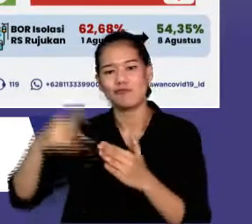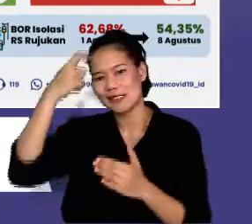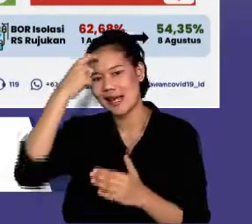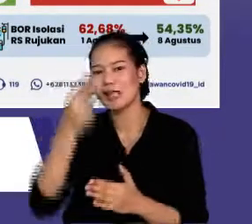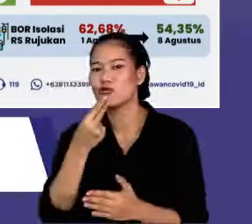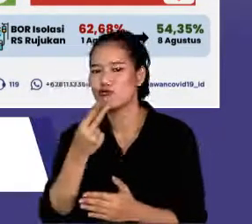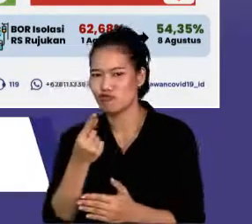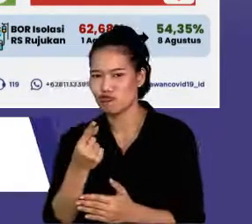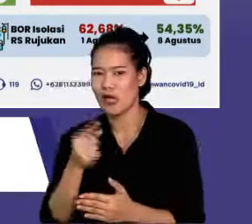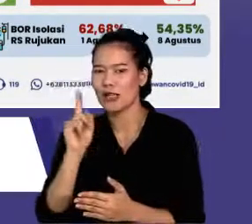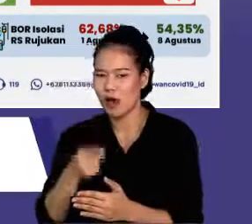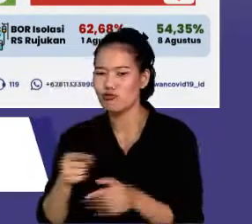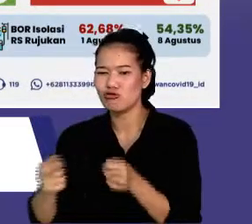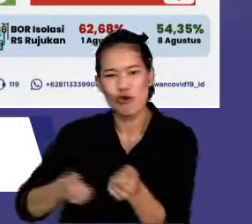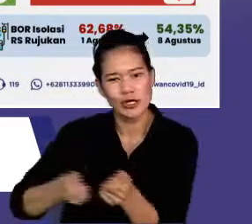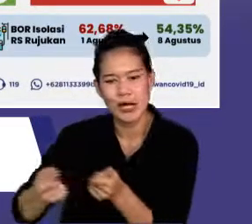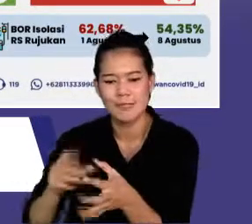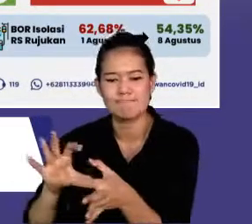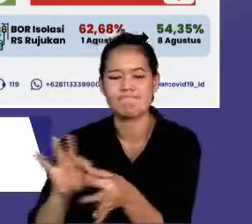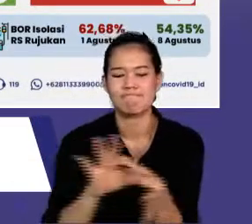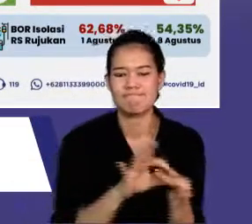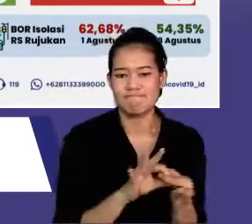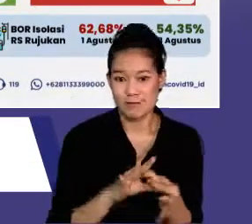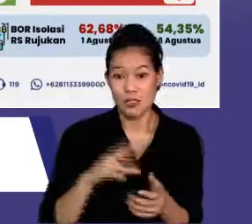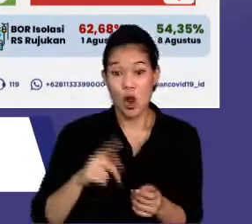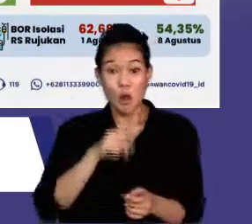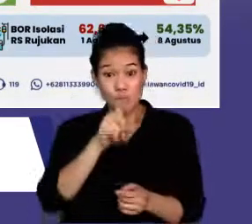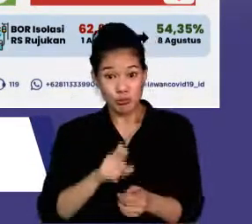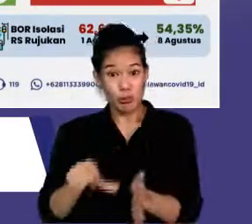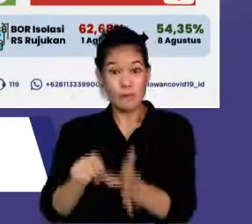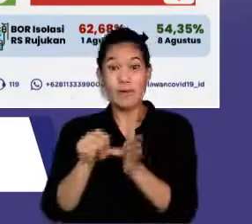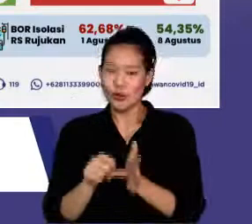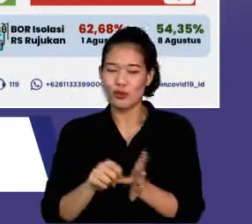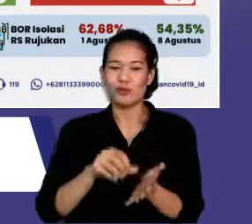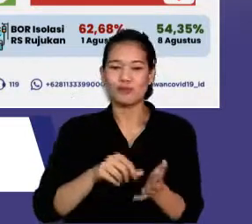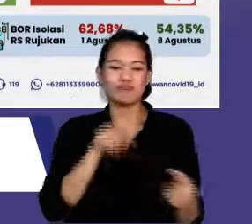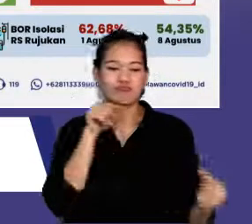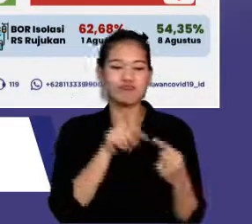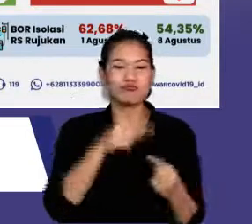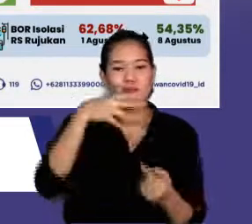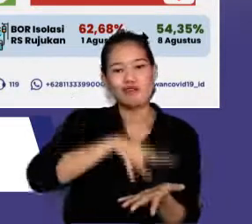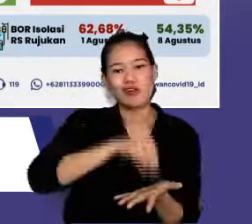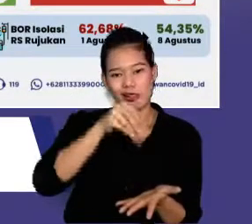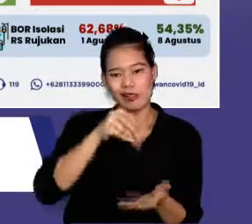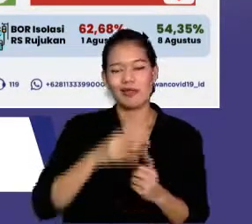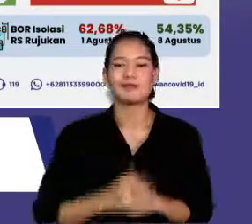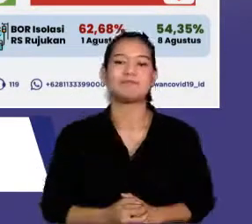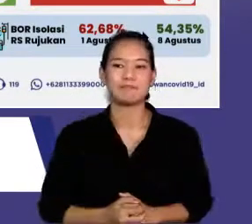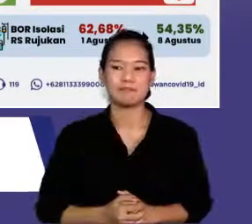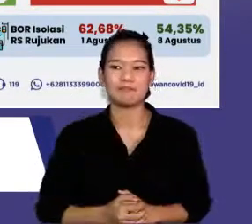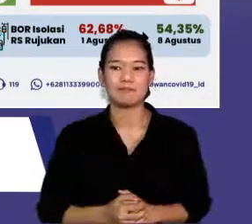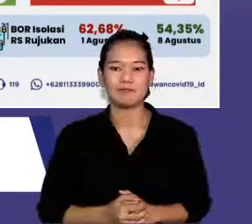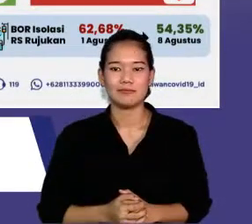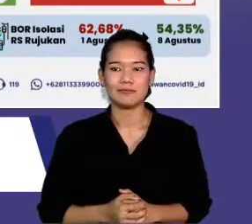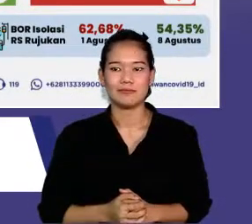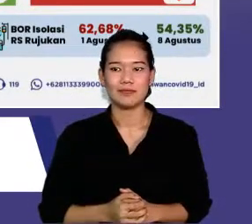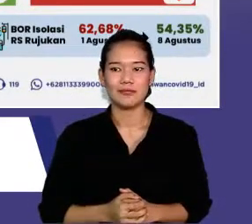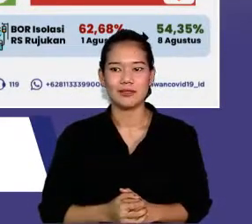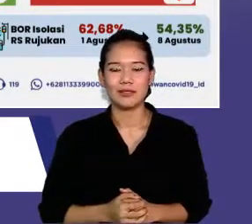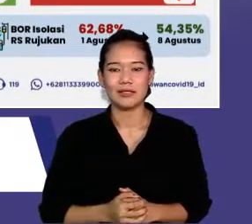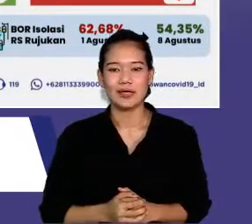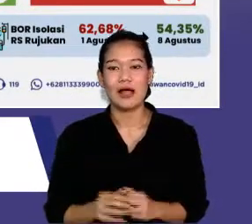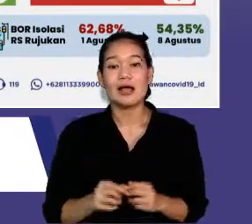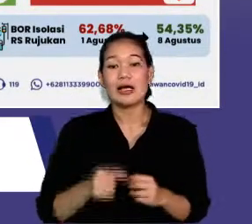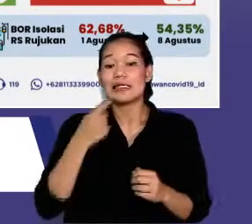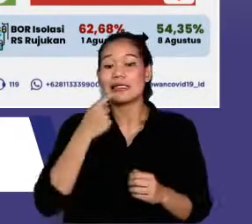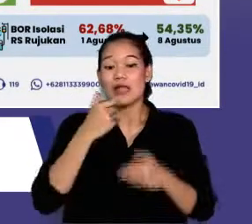diwilayahnya koordinasikan dengan pusat Apabila membutuhkan bantuan darurat dengan angka bor